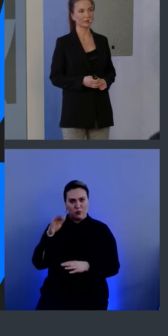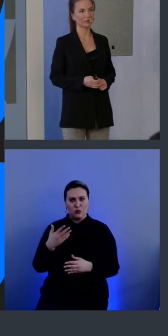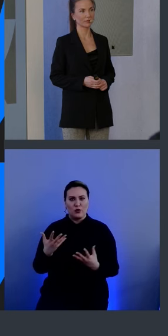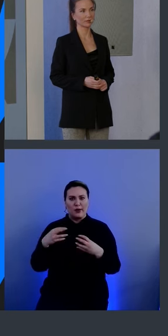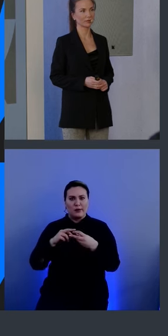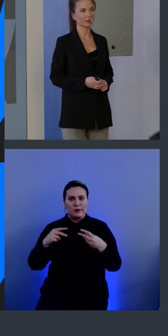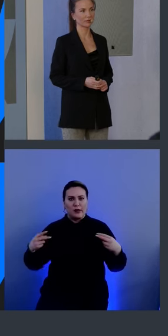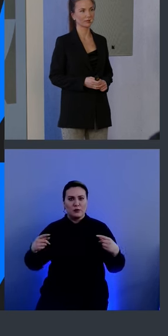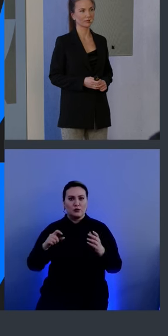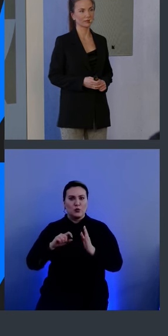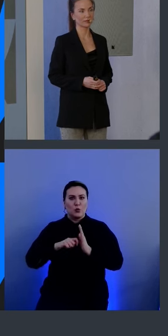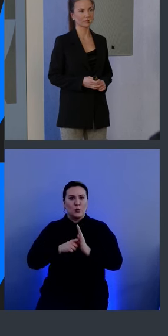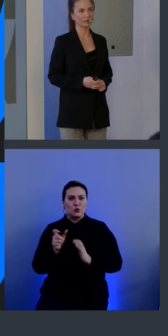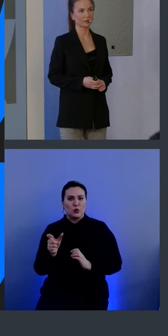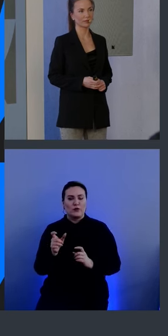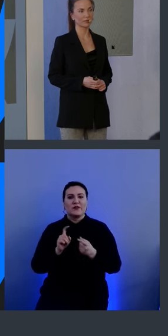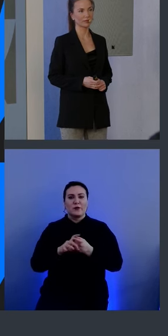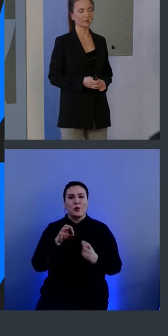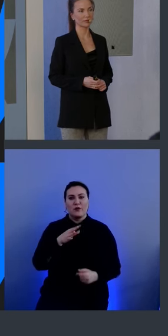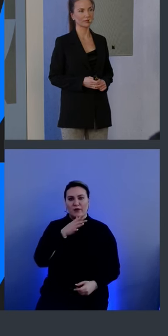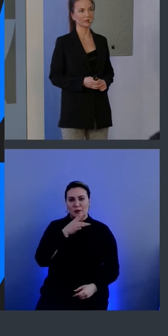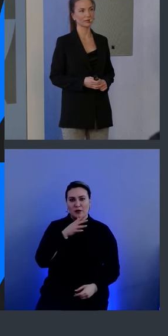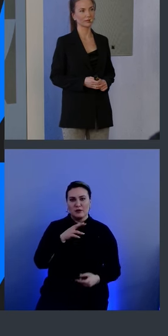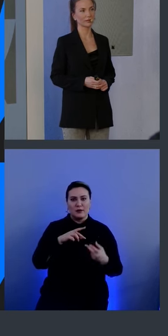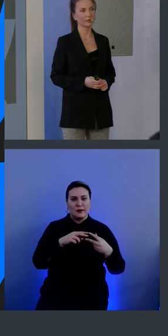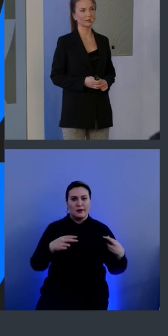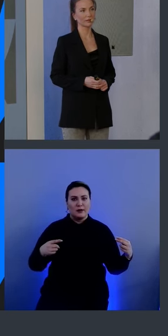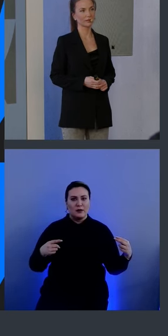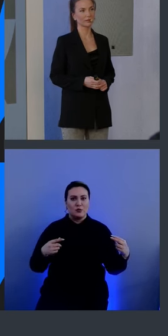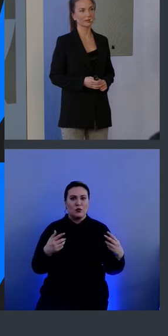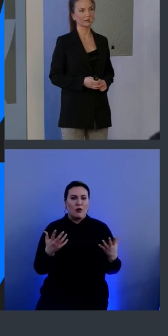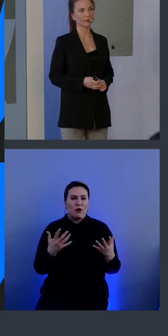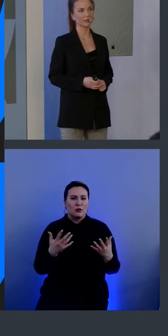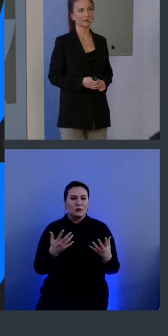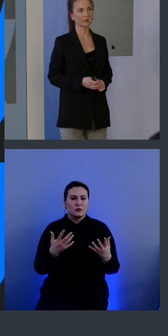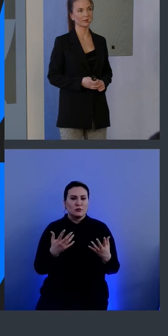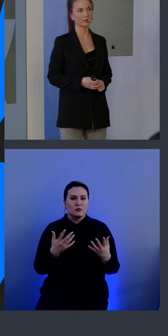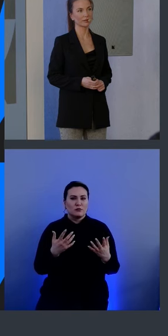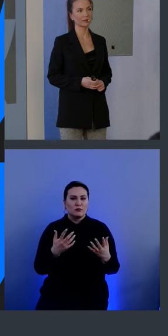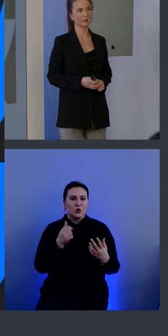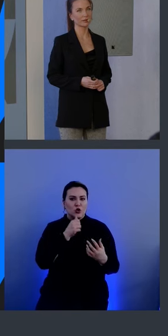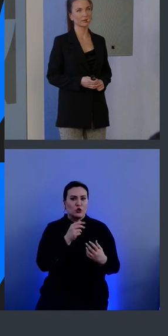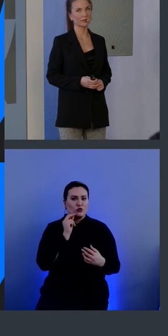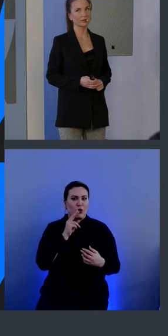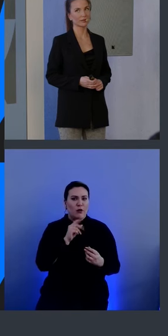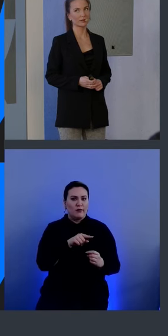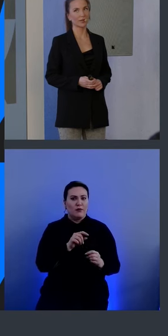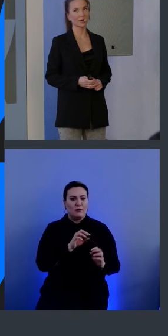генерации ключей у тебя в зависимости от времени генерируется какая-то чиселка, и ты ее